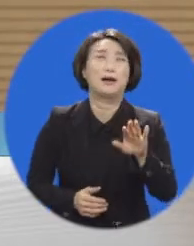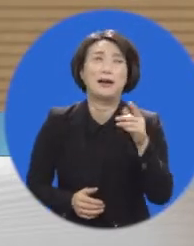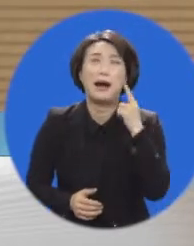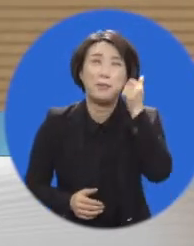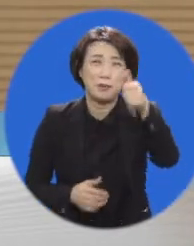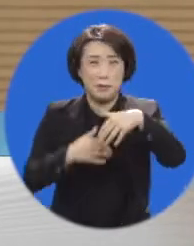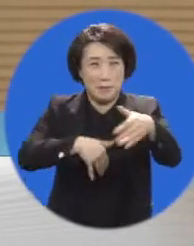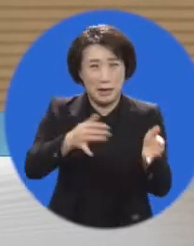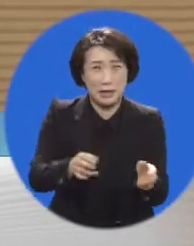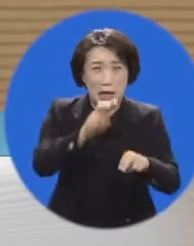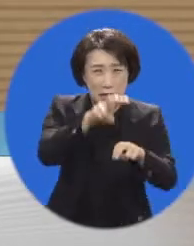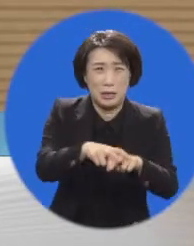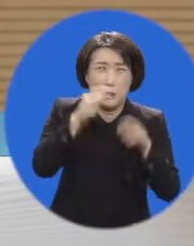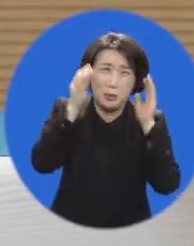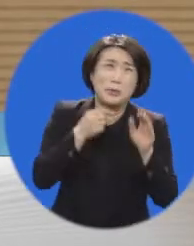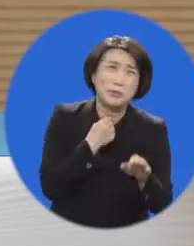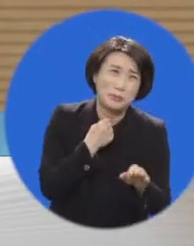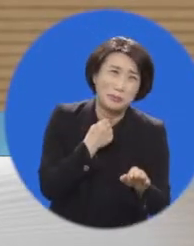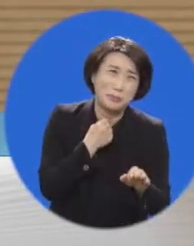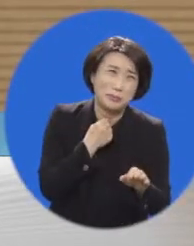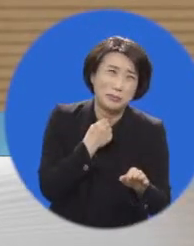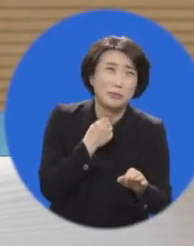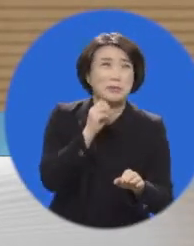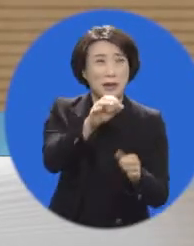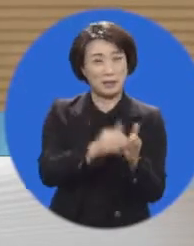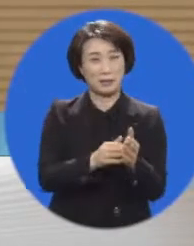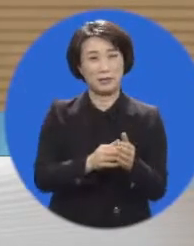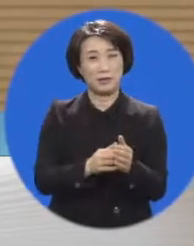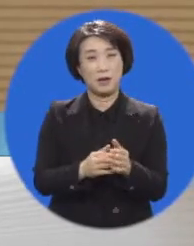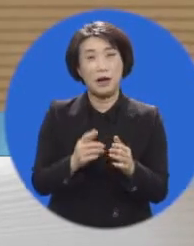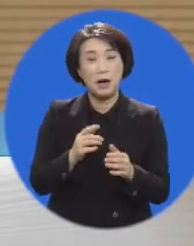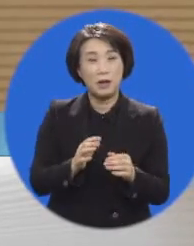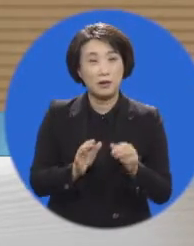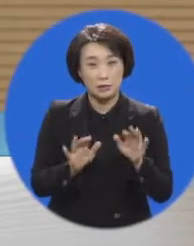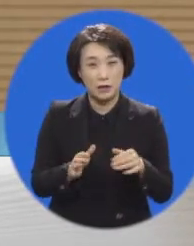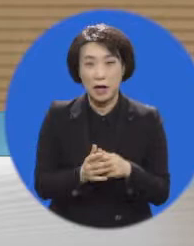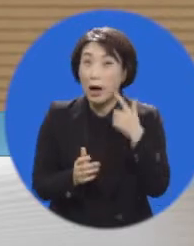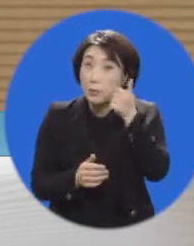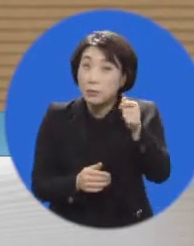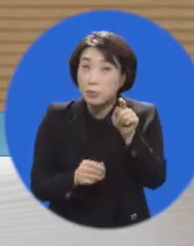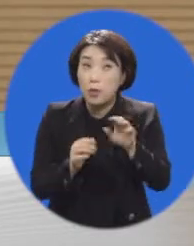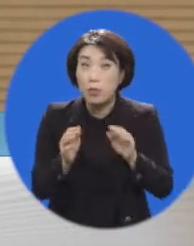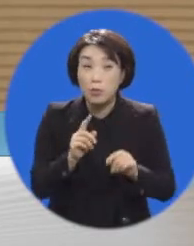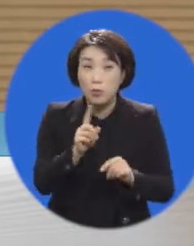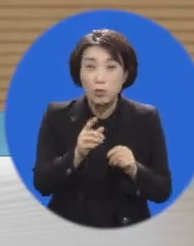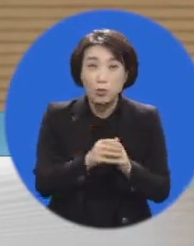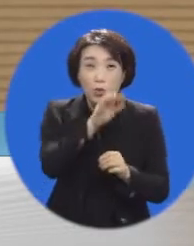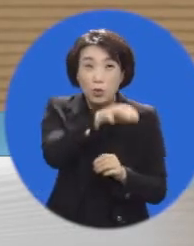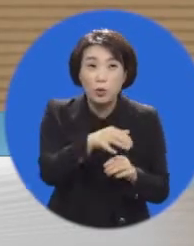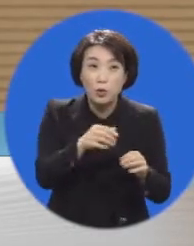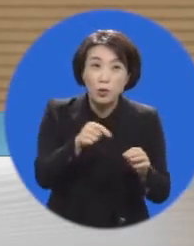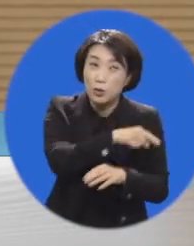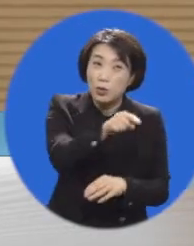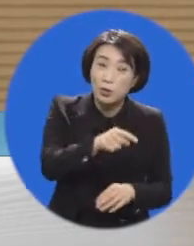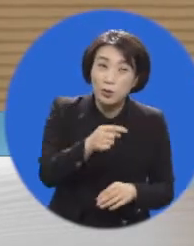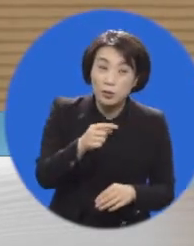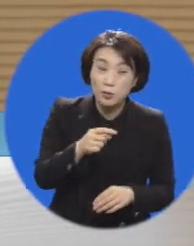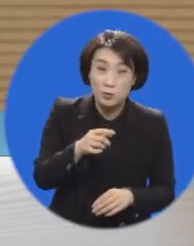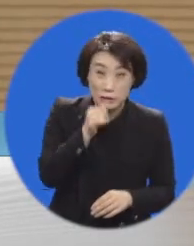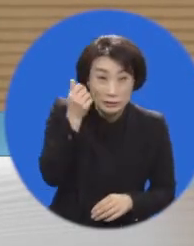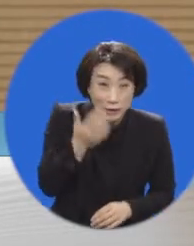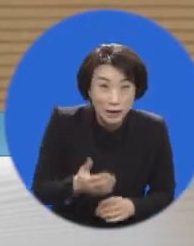방에서 공부했으면 좋겠는데요. 아버지 어디 밖에 안 나가셔요?